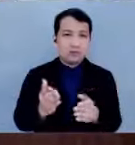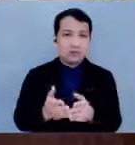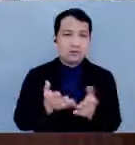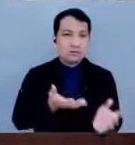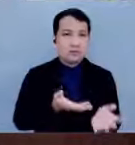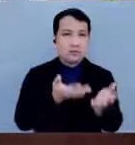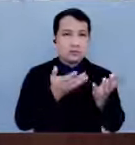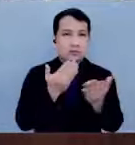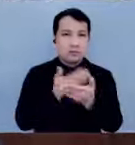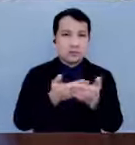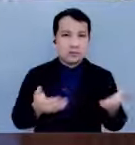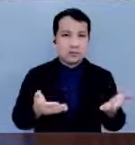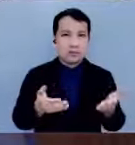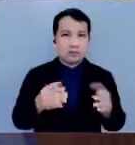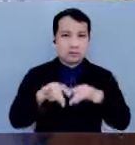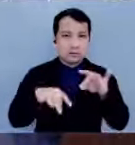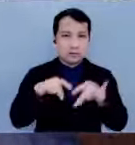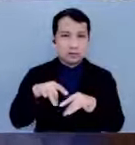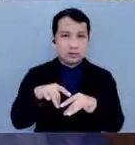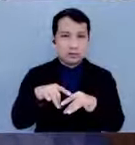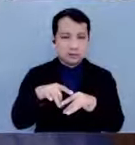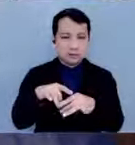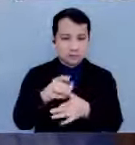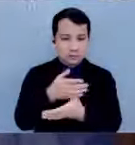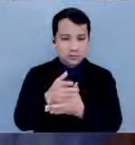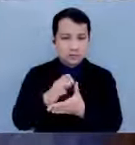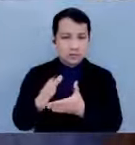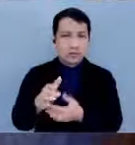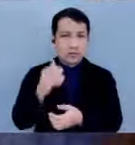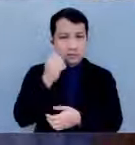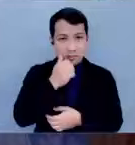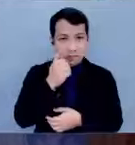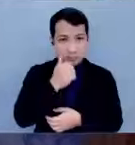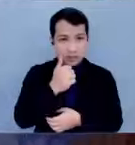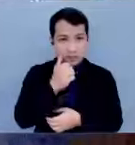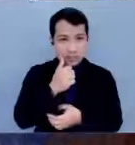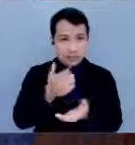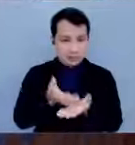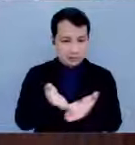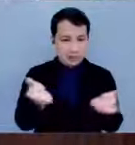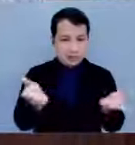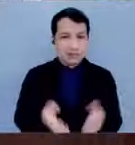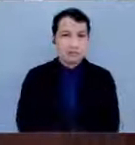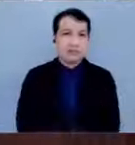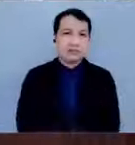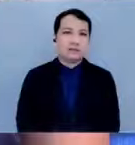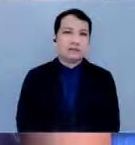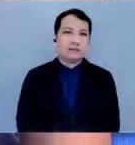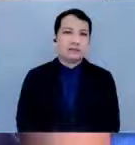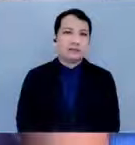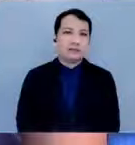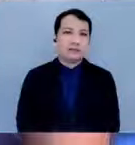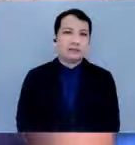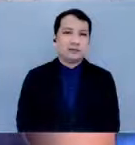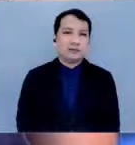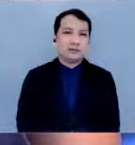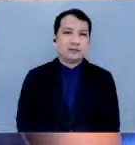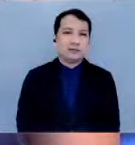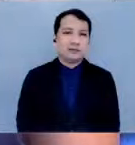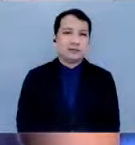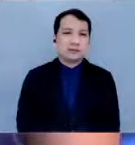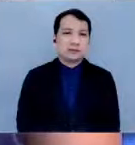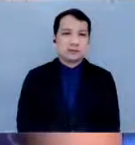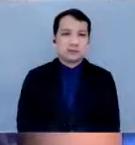na ambag ng mga babae. Keep shining, girl! Yeah! Keep shining! Justin, ganda naman nun!